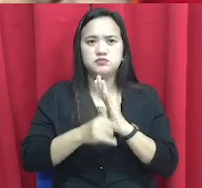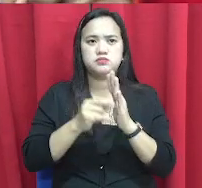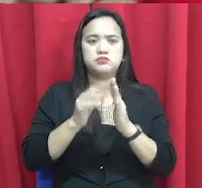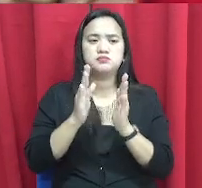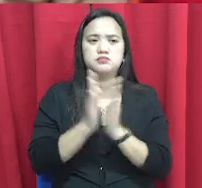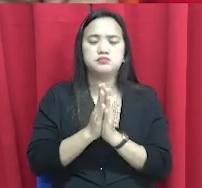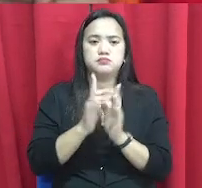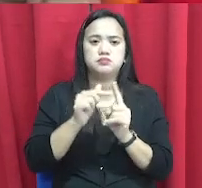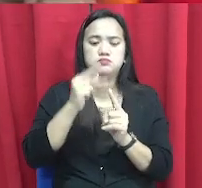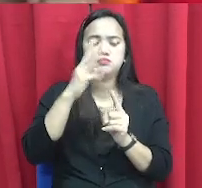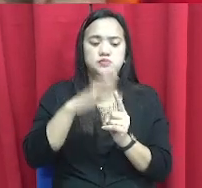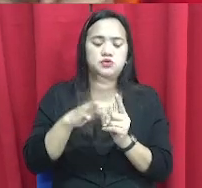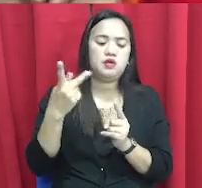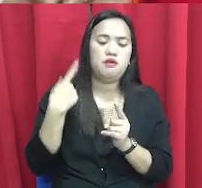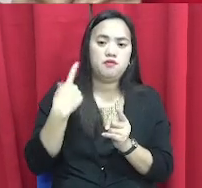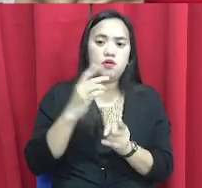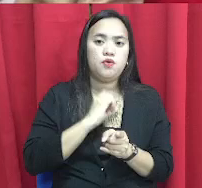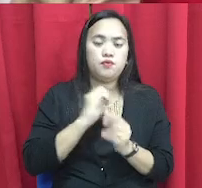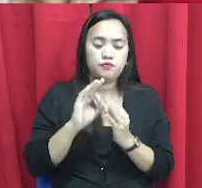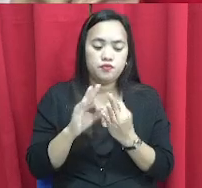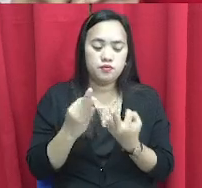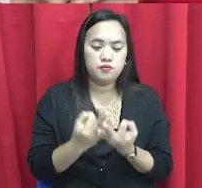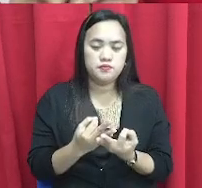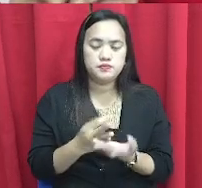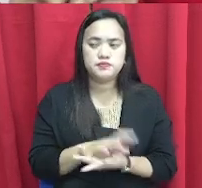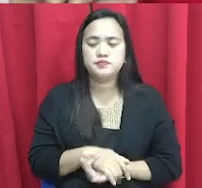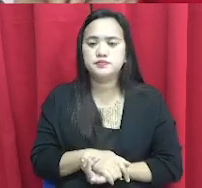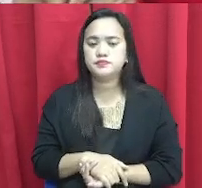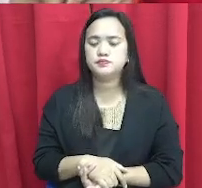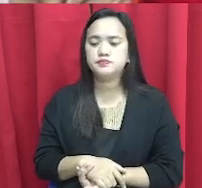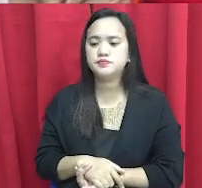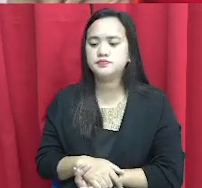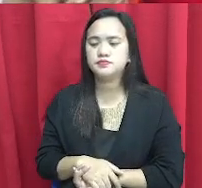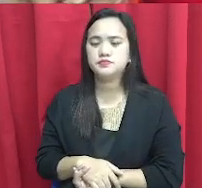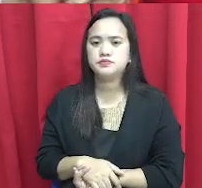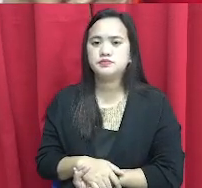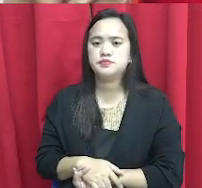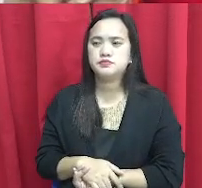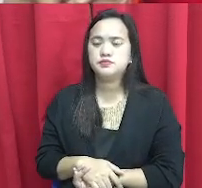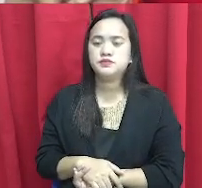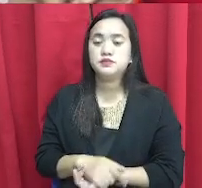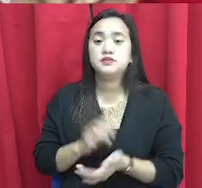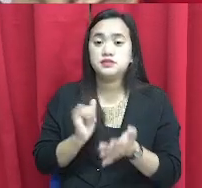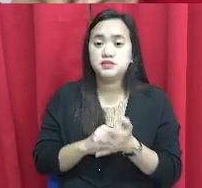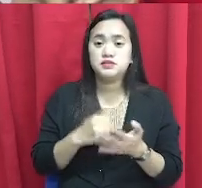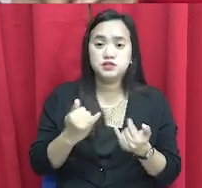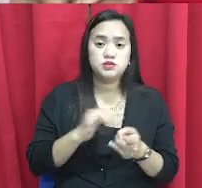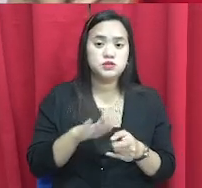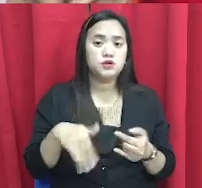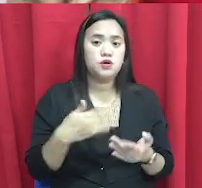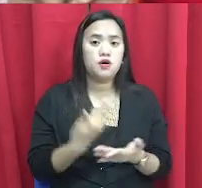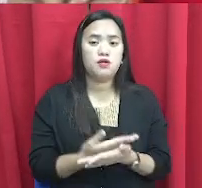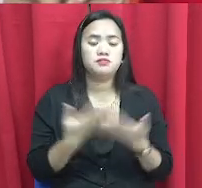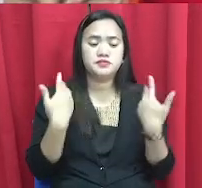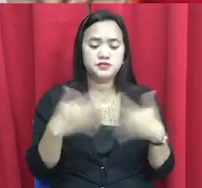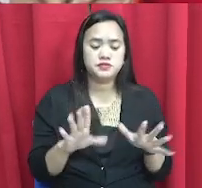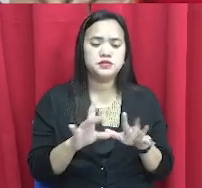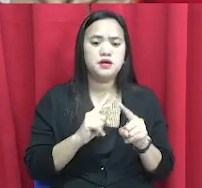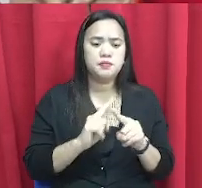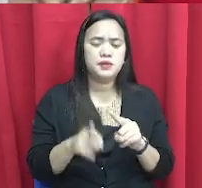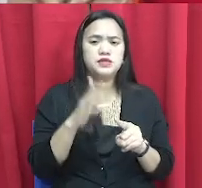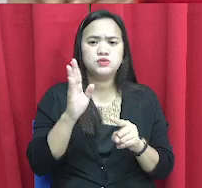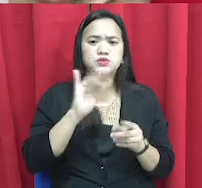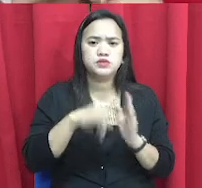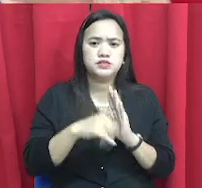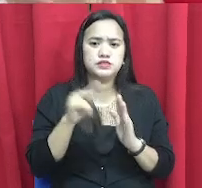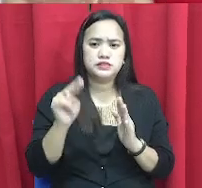Gusto kong magkaroon ng magandang buhay ng magandang pamilya at so at tapos na yon Hindi po ganon dapat mong trabahuhin